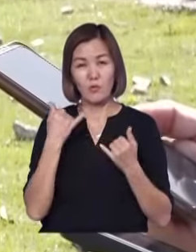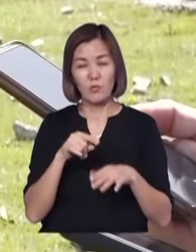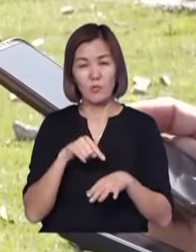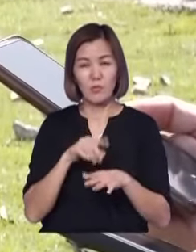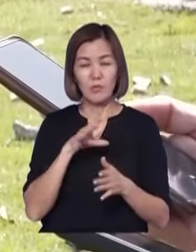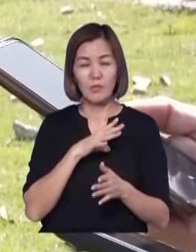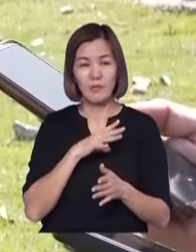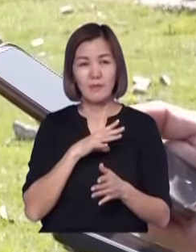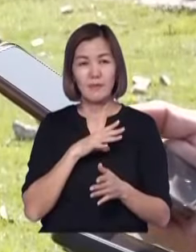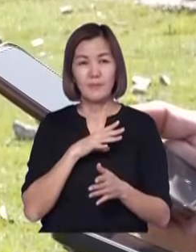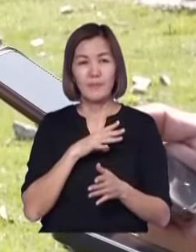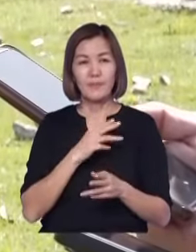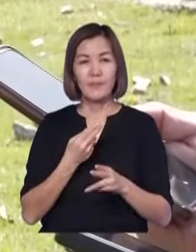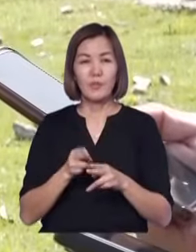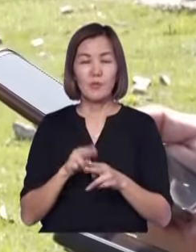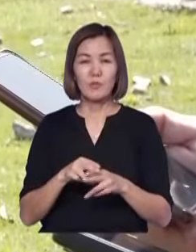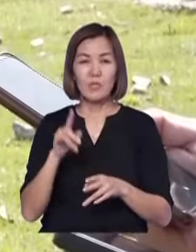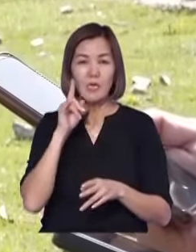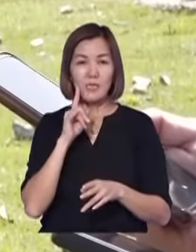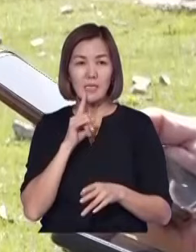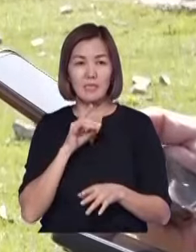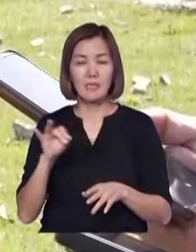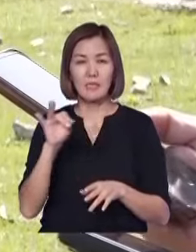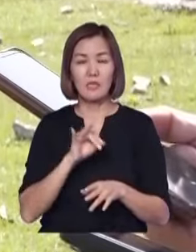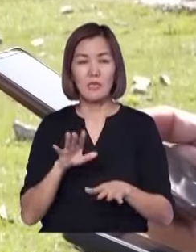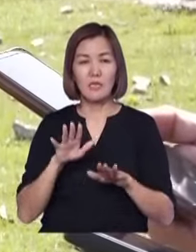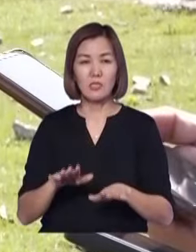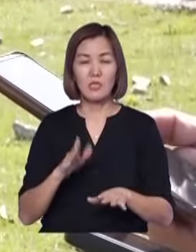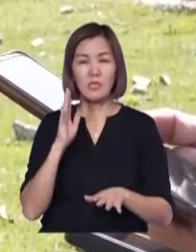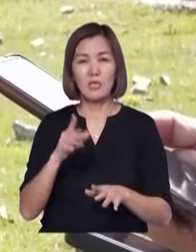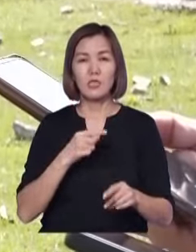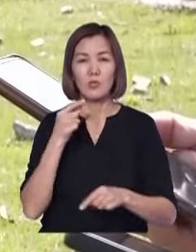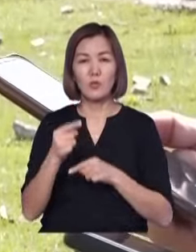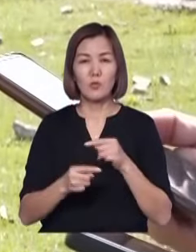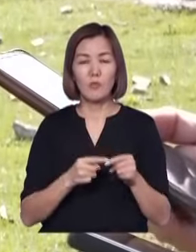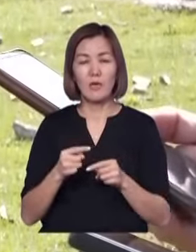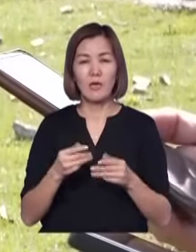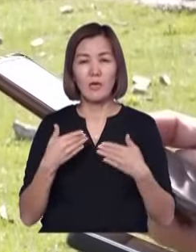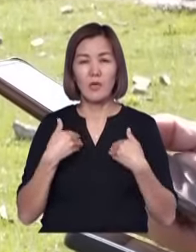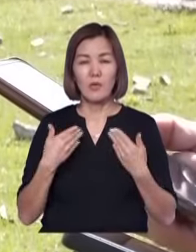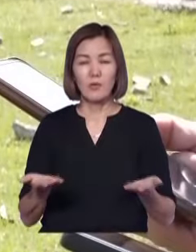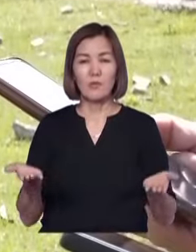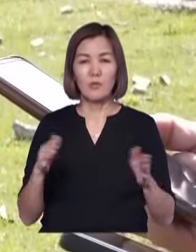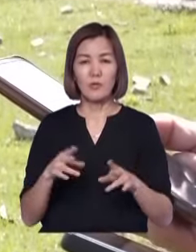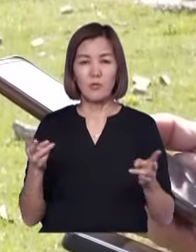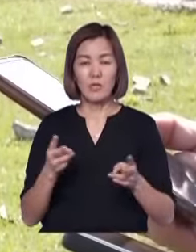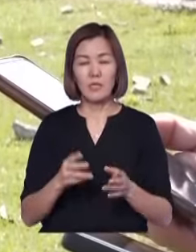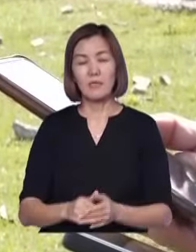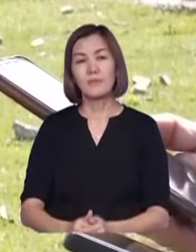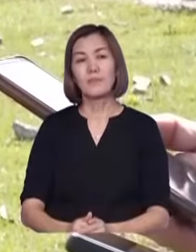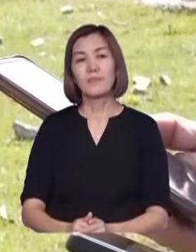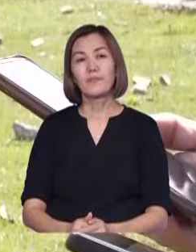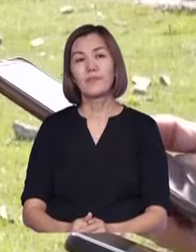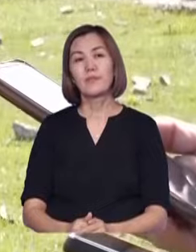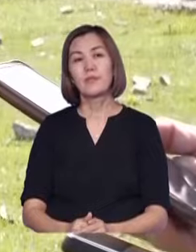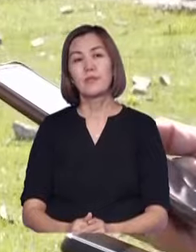әсер алдым. Осы біздің Қазақстанымыздың тарихи жерлерін келешек ұрпаққа көрсеткіміз келеді. Қалпында сақталып, ұрпағымыз